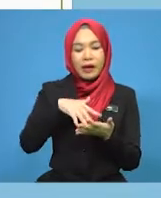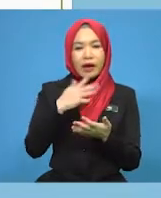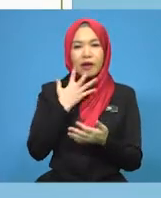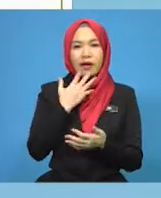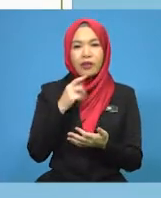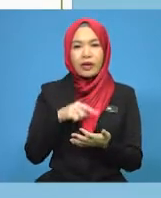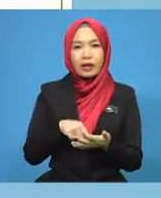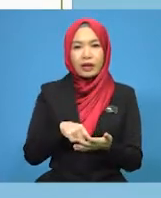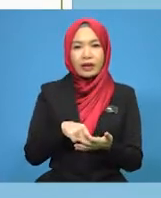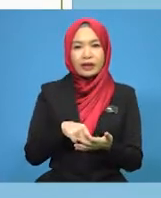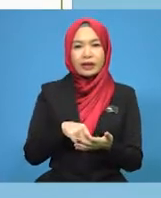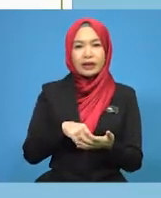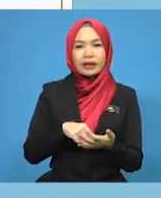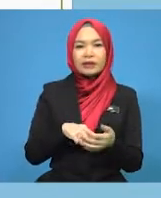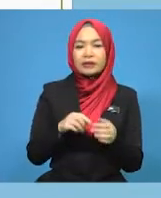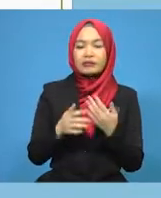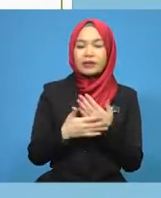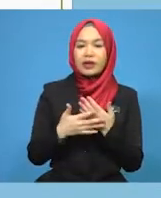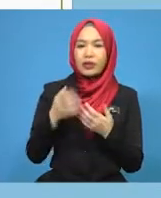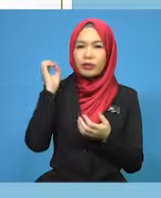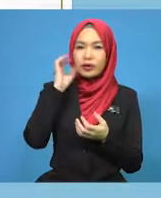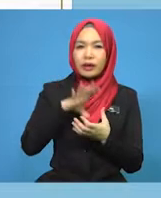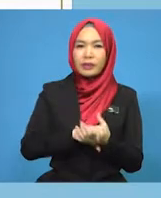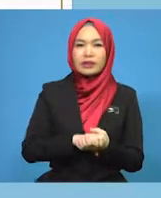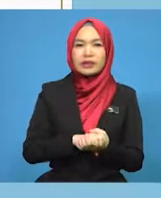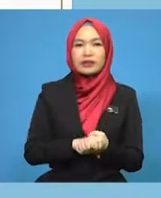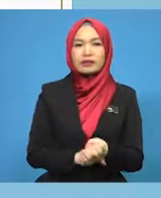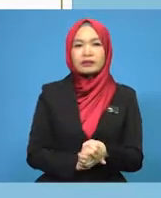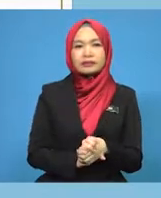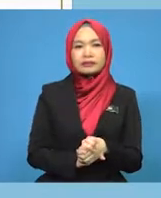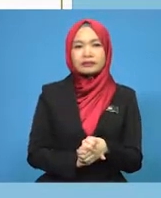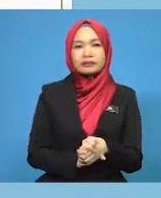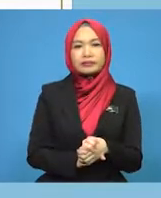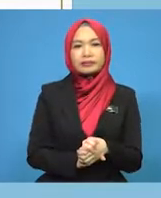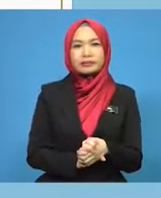terlalu mudah mempercayai dan agak kolot bagi sesetengah orang.